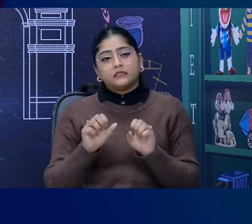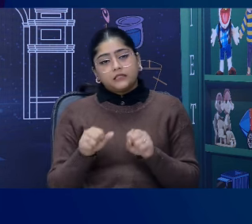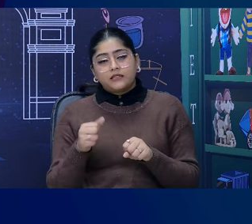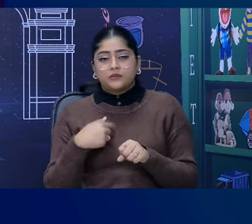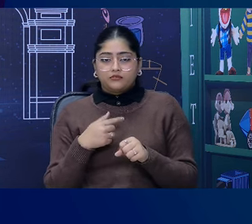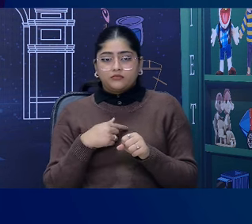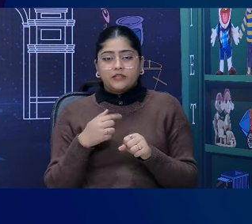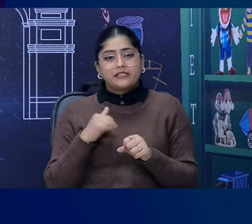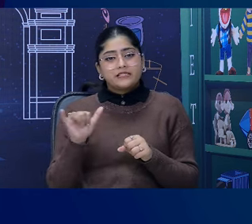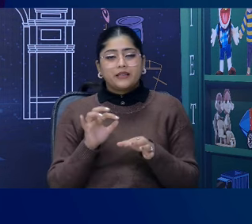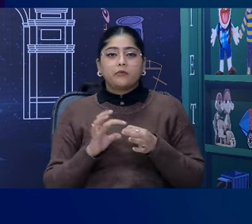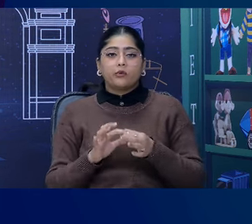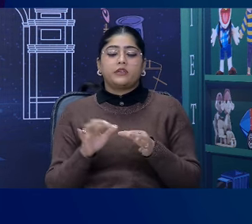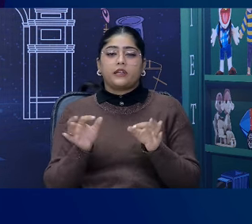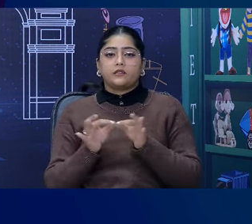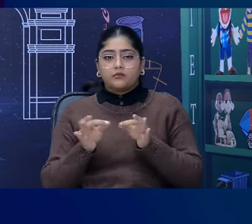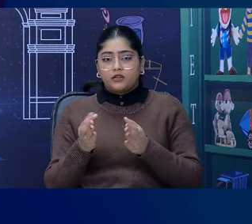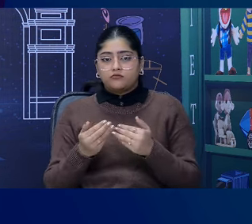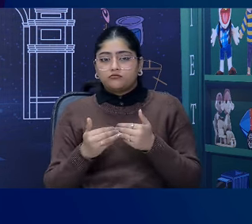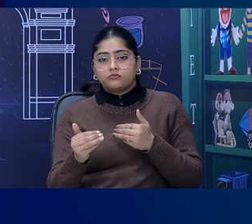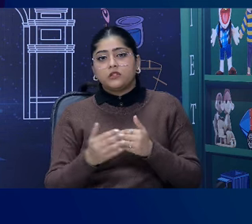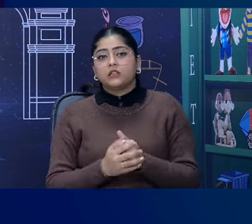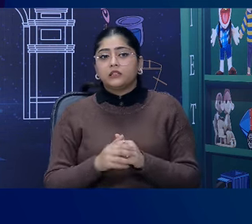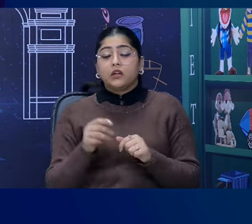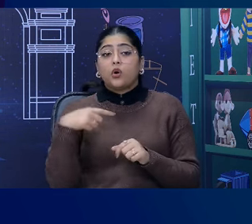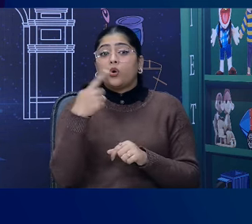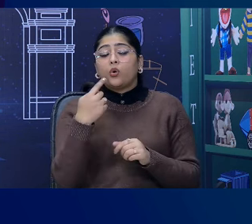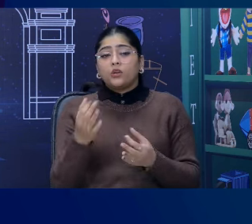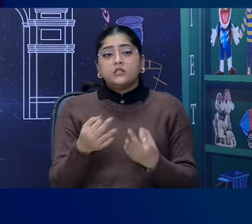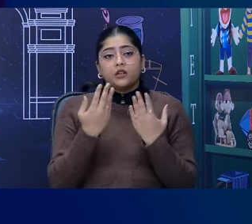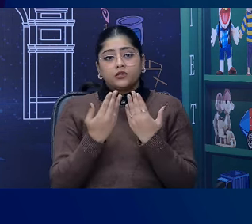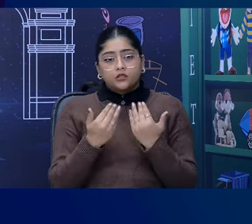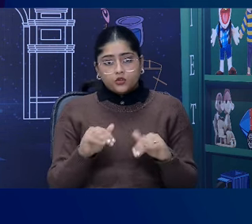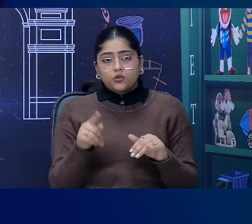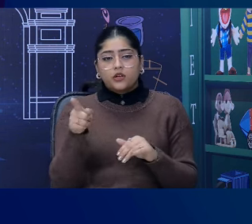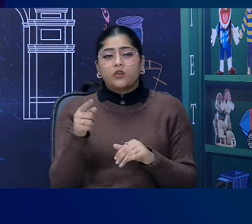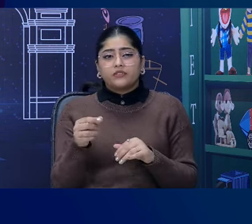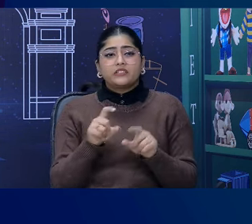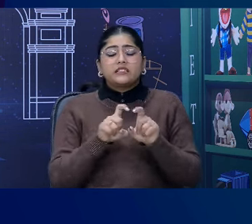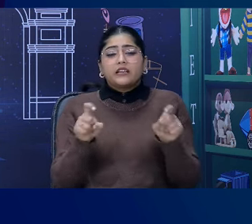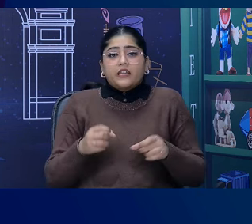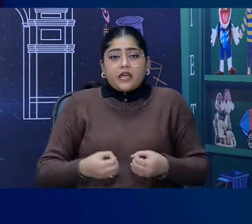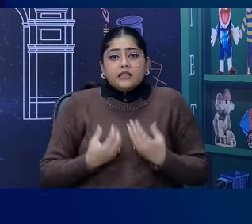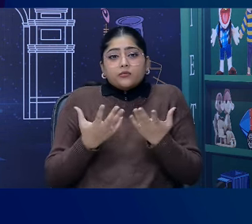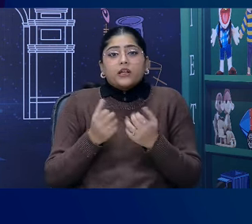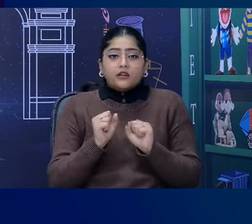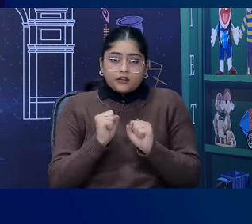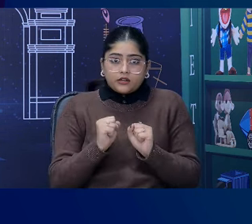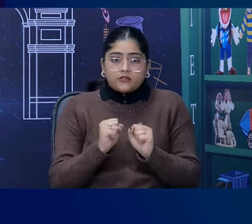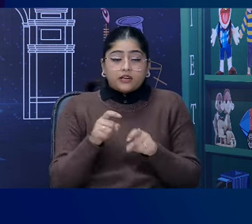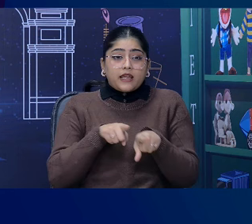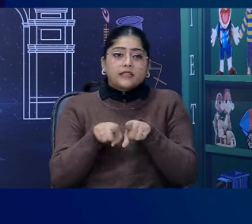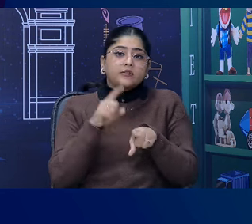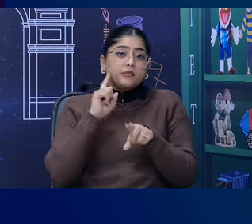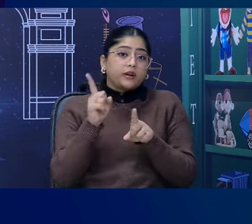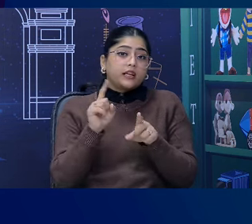हम जा रहे हैं हम बात कर रहे हैं सिमटम्स की ठीक है जो बच्चे स्पेशल नीड्स वाले हैं वो शायद अच्छे से अपने आप को एक्सप्रेस नहीं कर सकते लेकिन जब हम सिमटम्स की बात करें